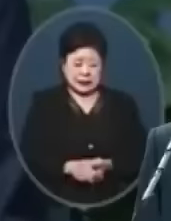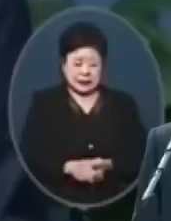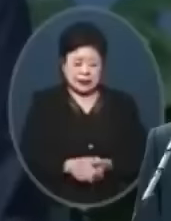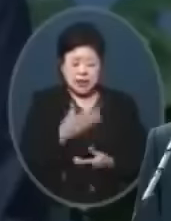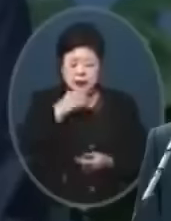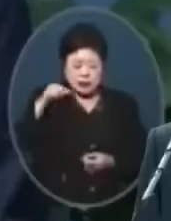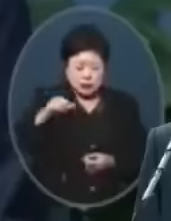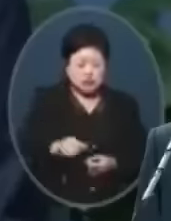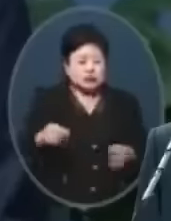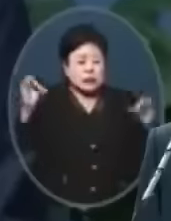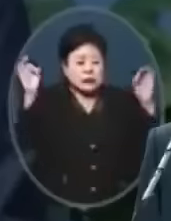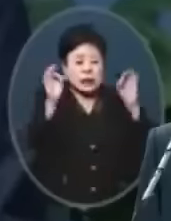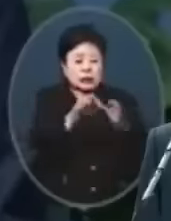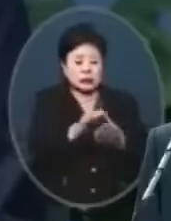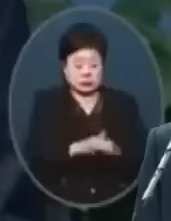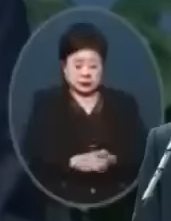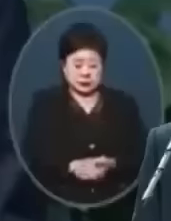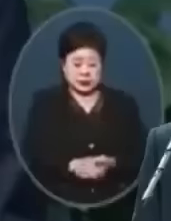저주가 다 사라졌다.